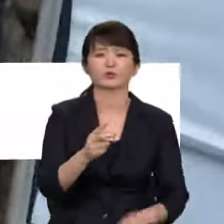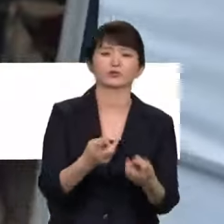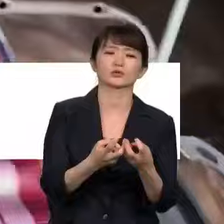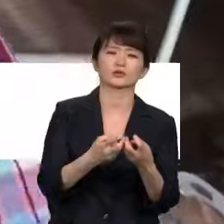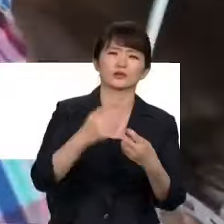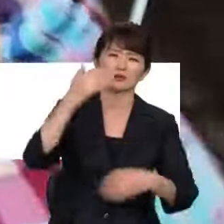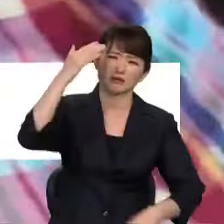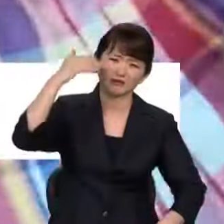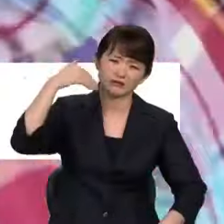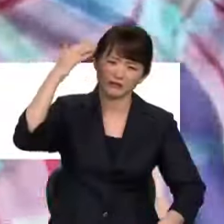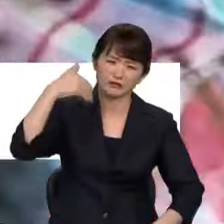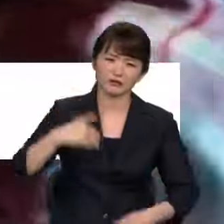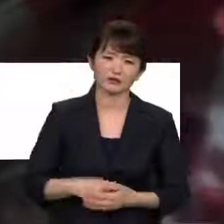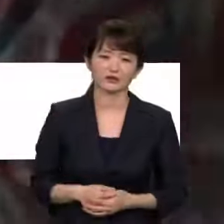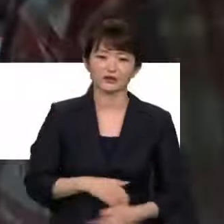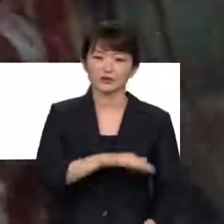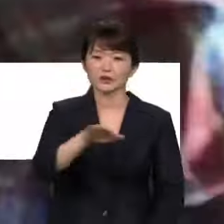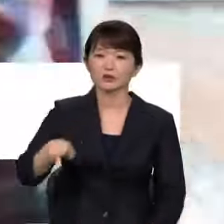더운데.